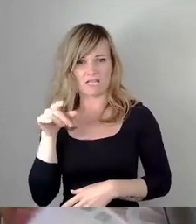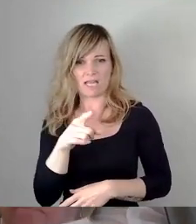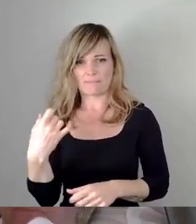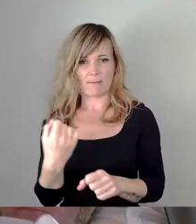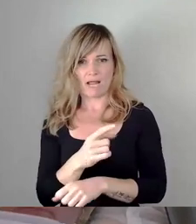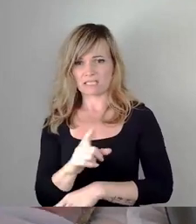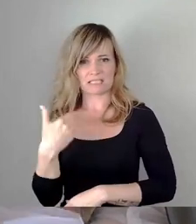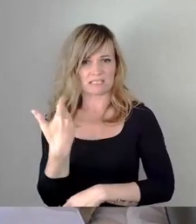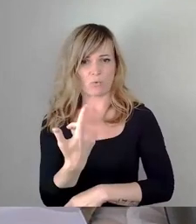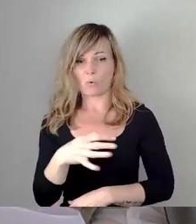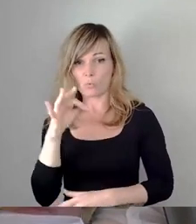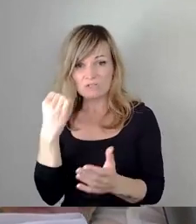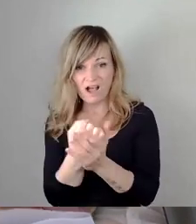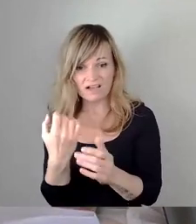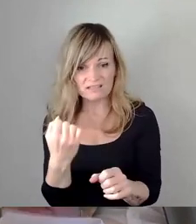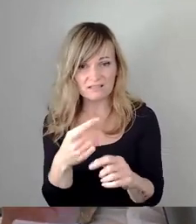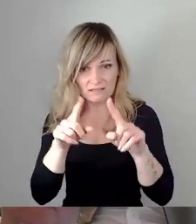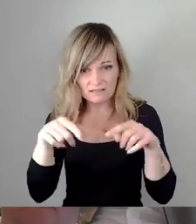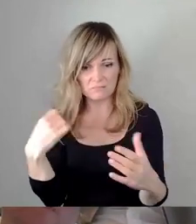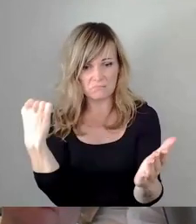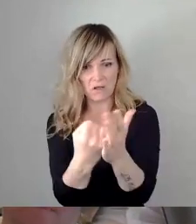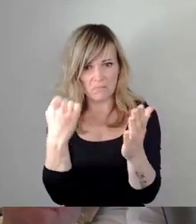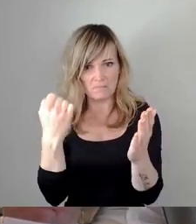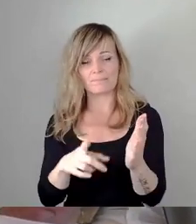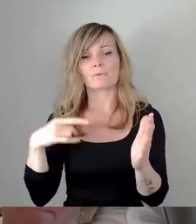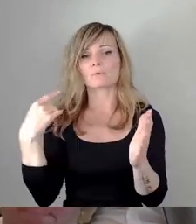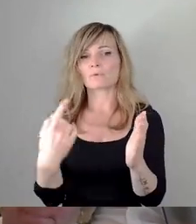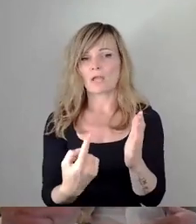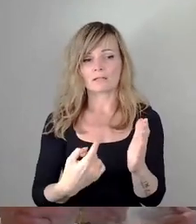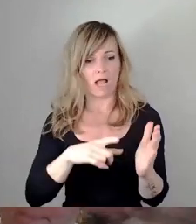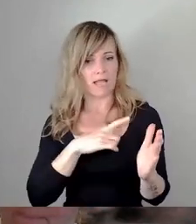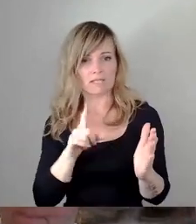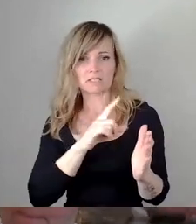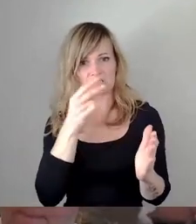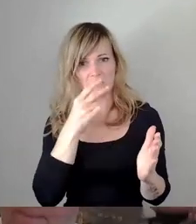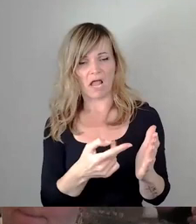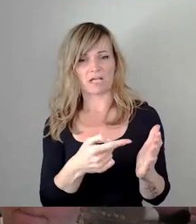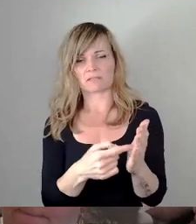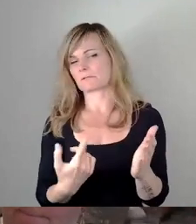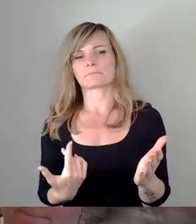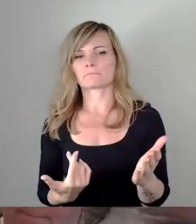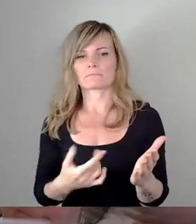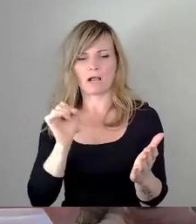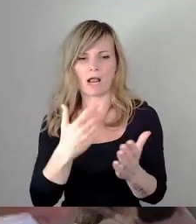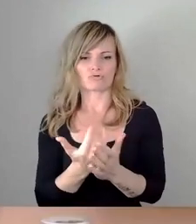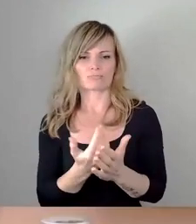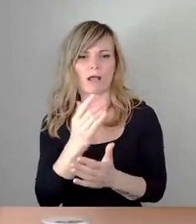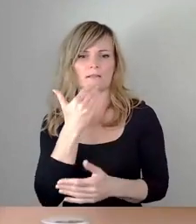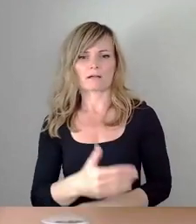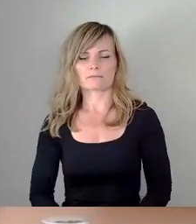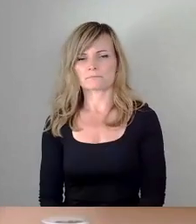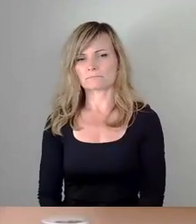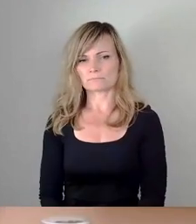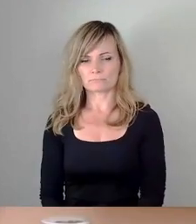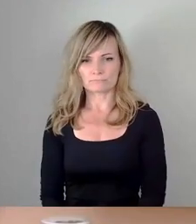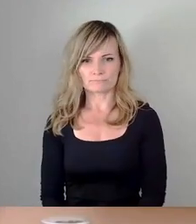ein Gutachten zu machen, was man dann sozusagen eigentlich nicht beachtet. Dann kann man sich das ersparen. Dankeschön.